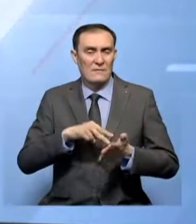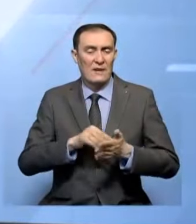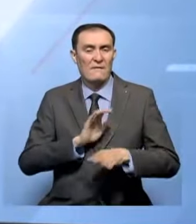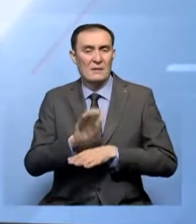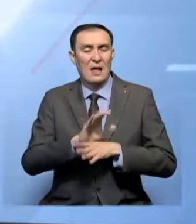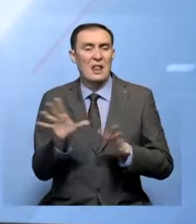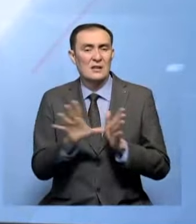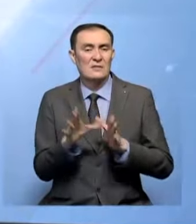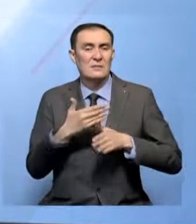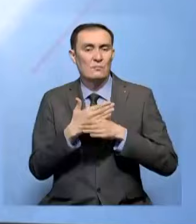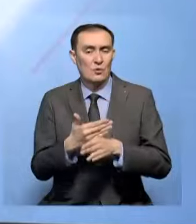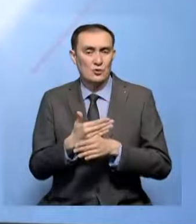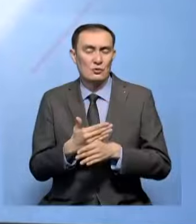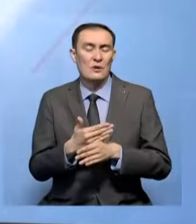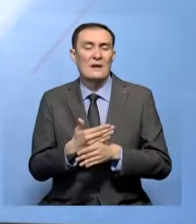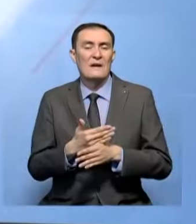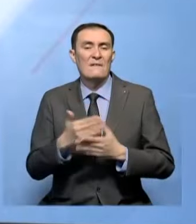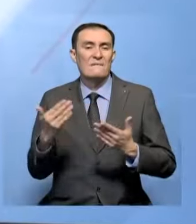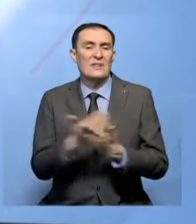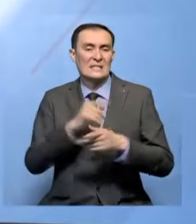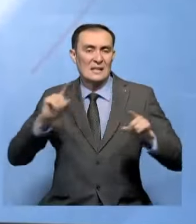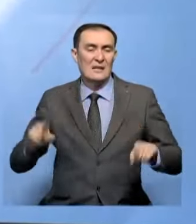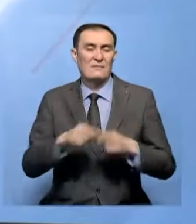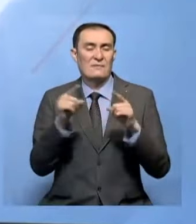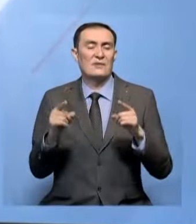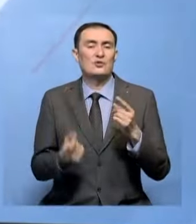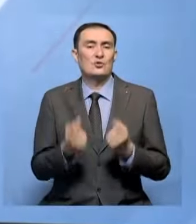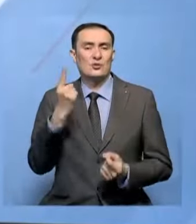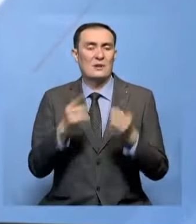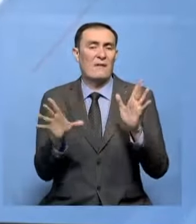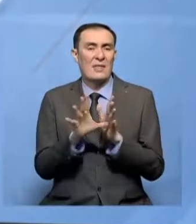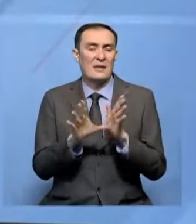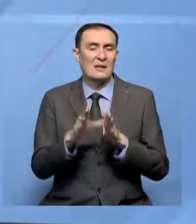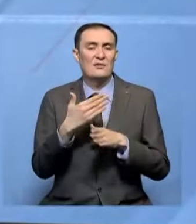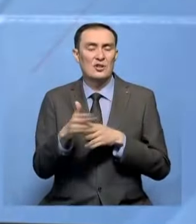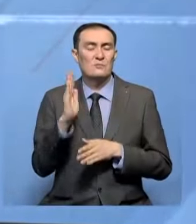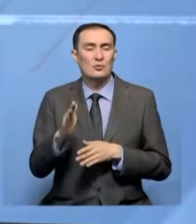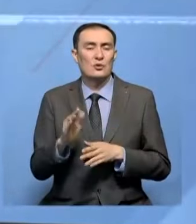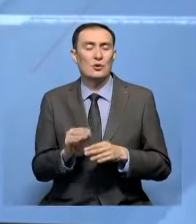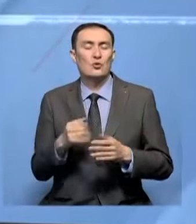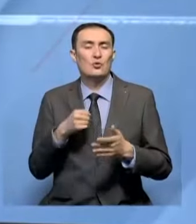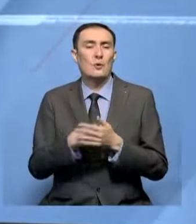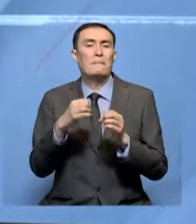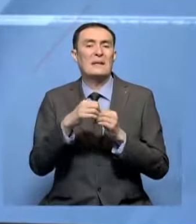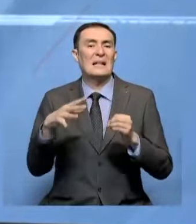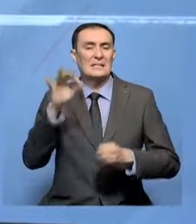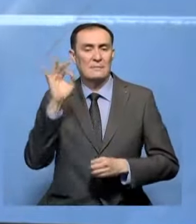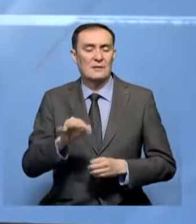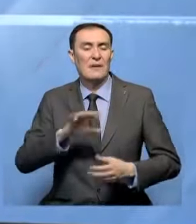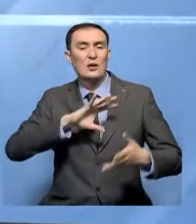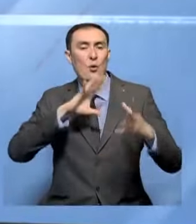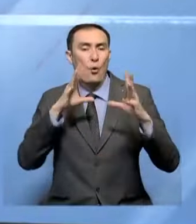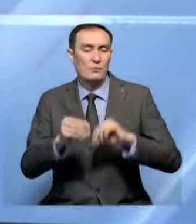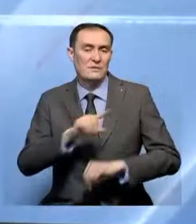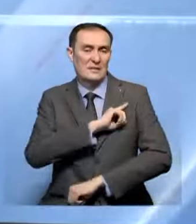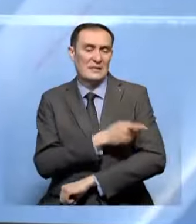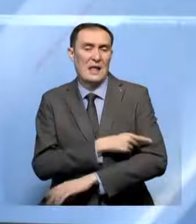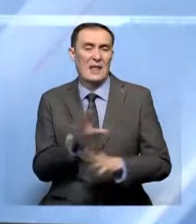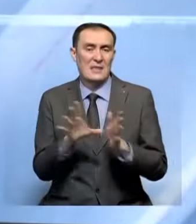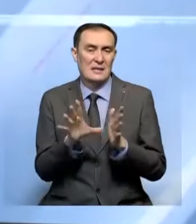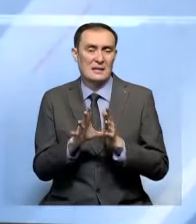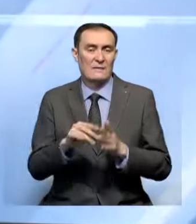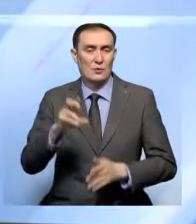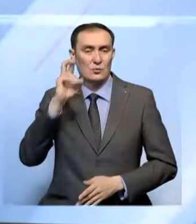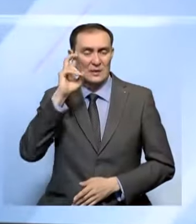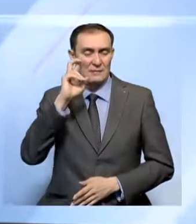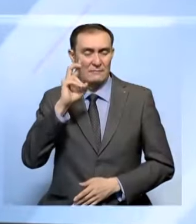электричество с помощью ви уже к 2030 году его доля составит 15% от общего числа генерации энергии в